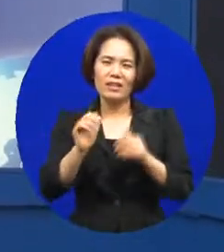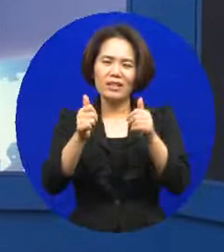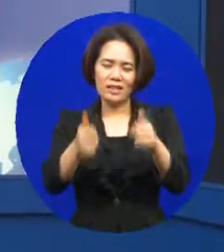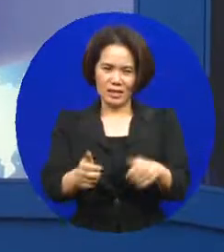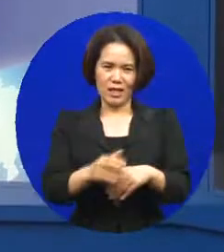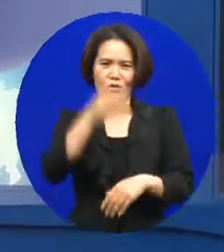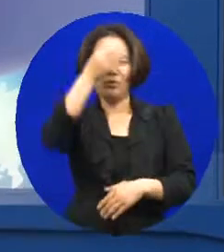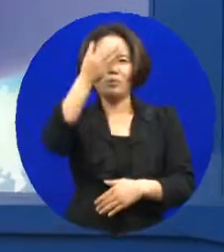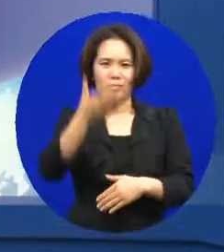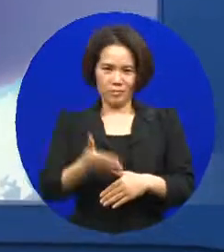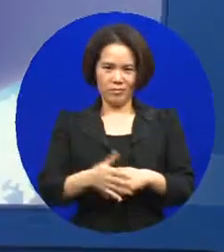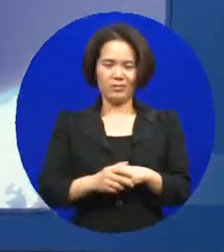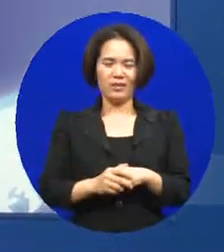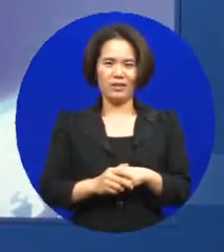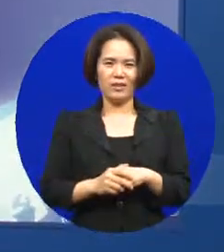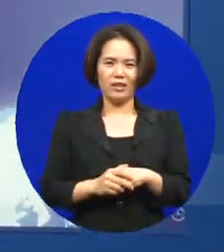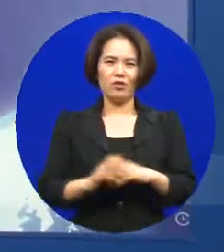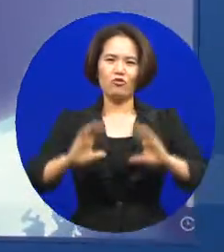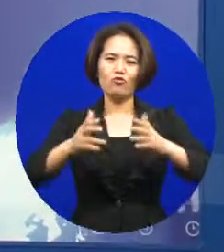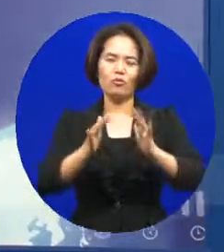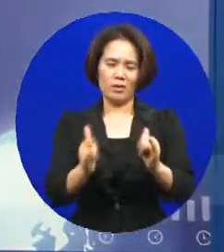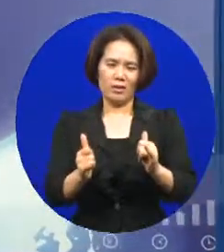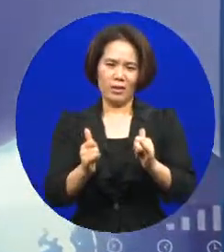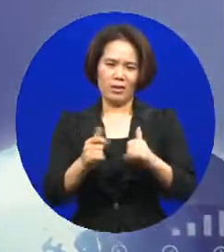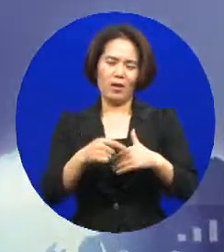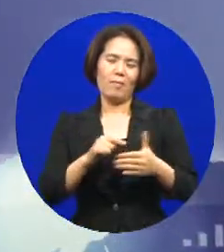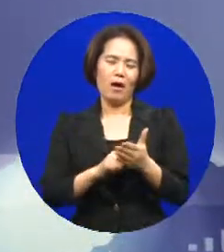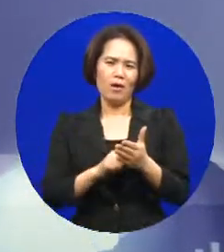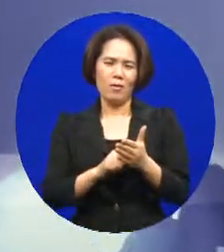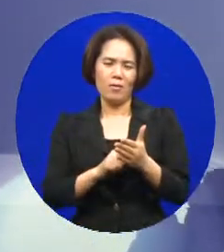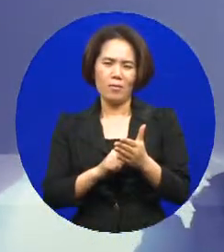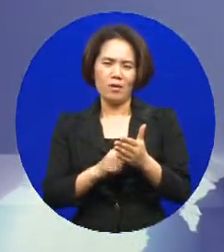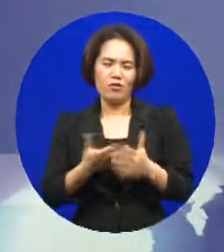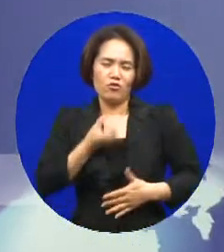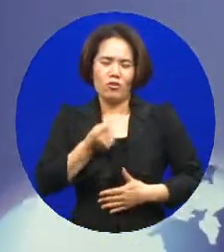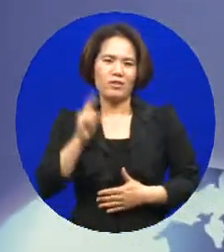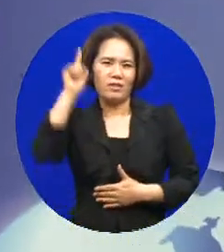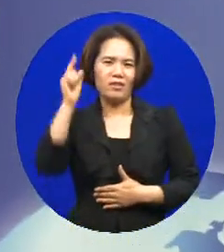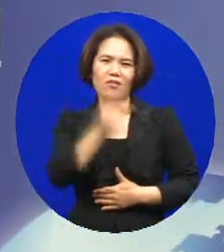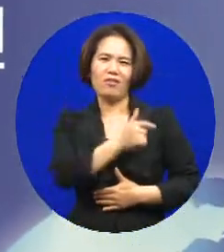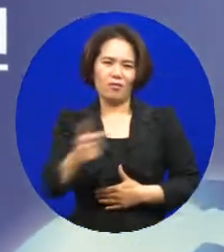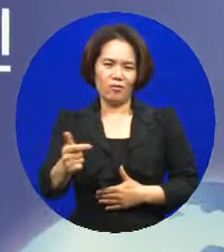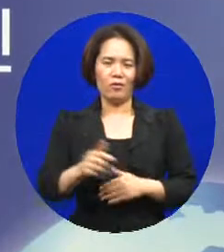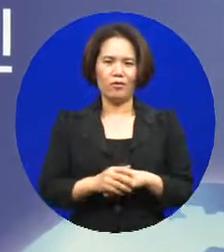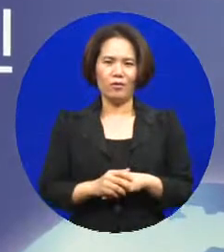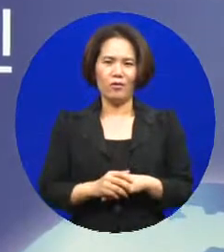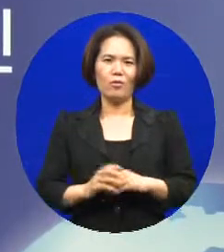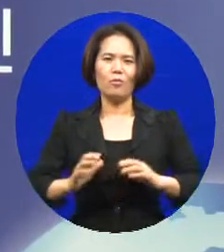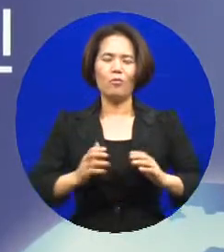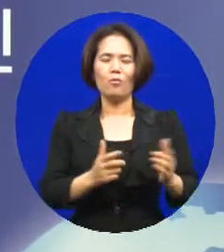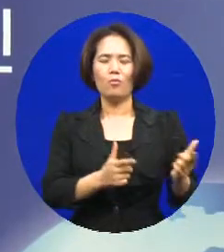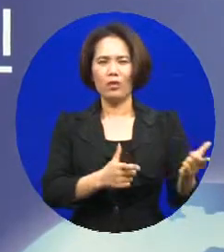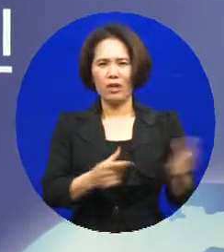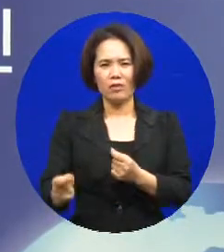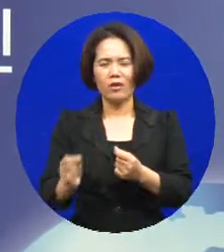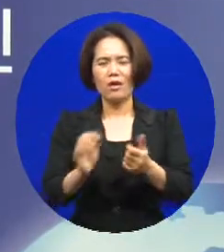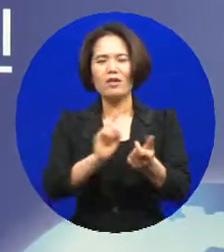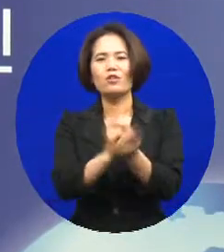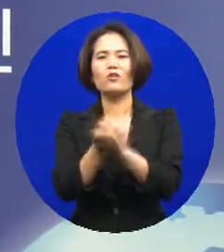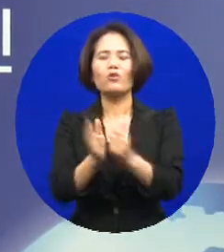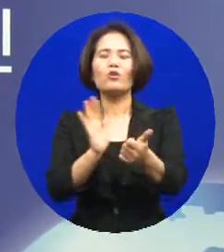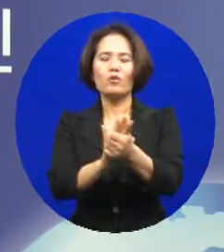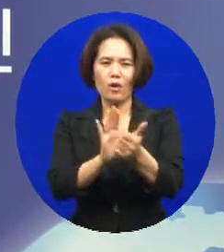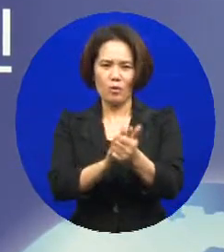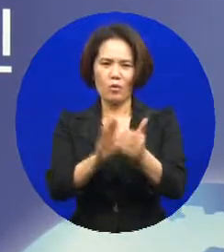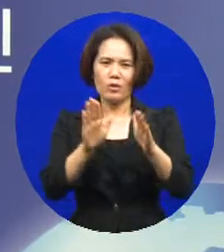것도 송구스럽습니다. 우리 국민의 심리적 충격과 스트레스가 매우 큰 상황인데요. 모두가 서로를 다독이면서